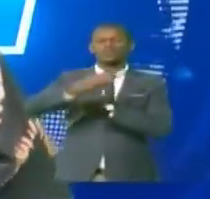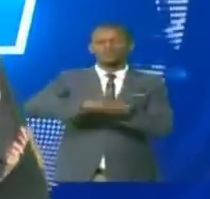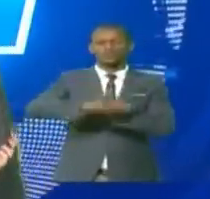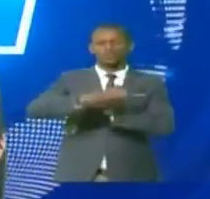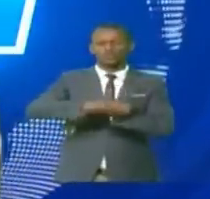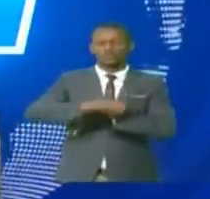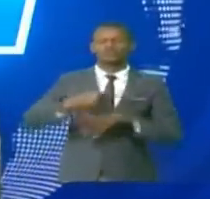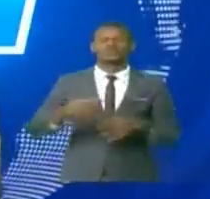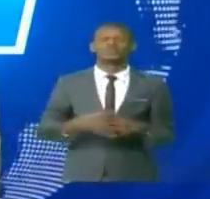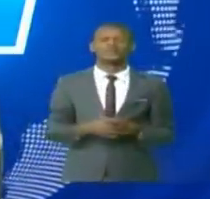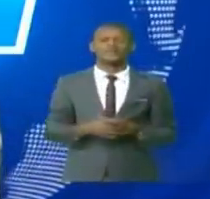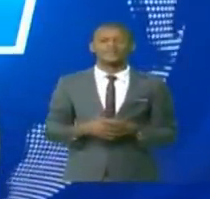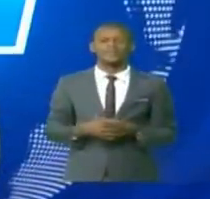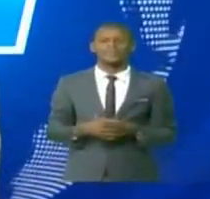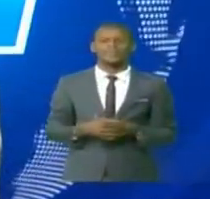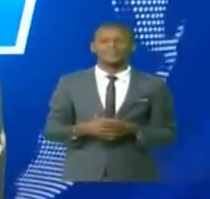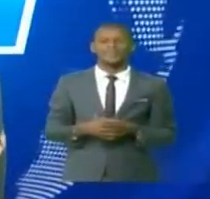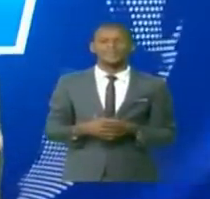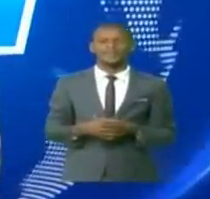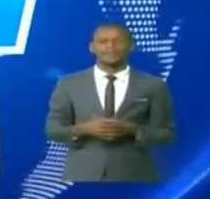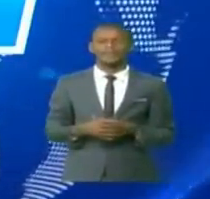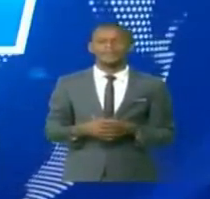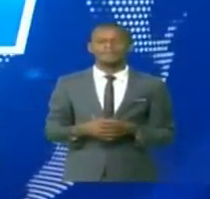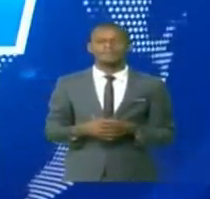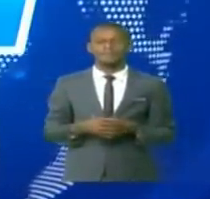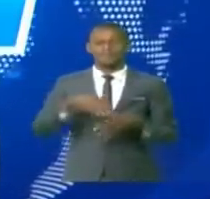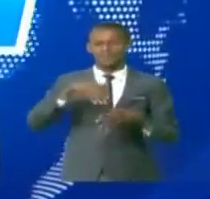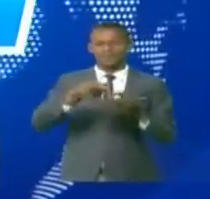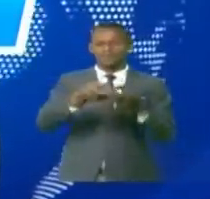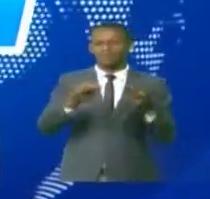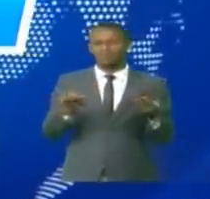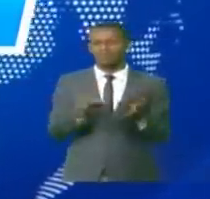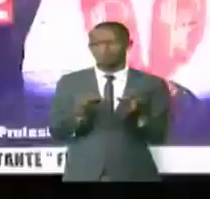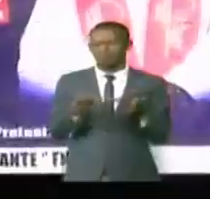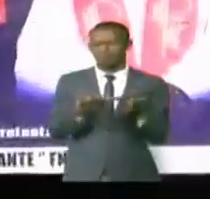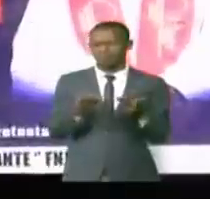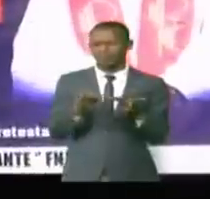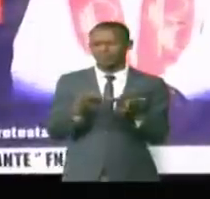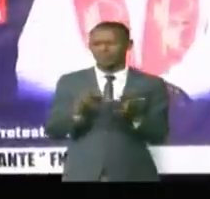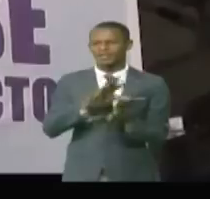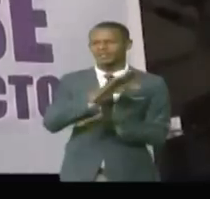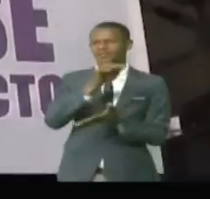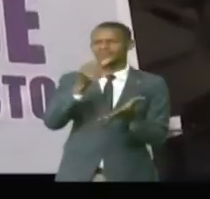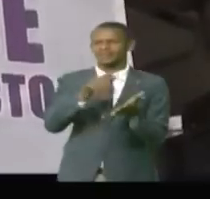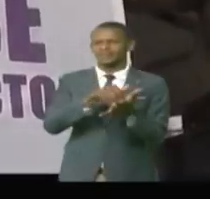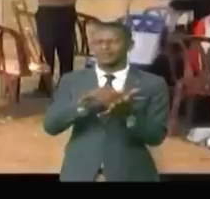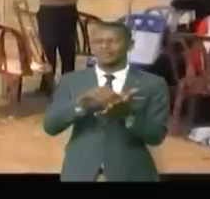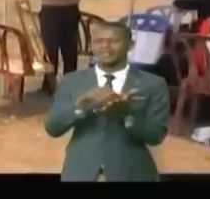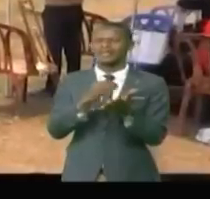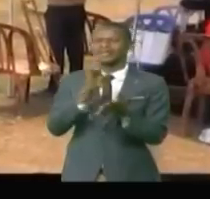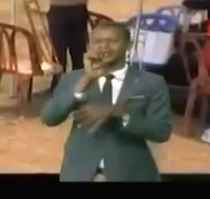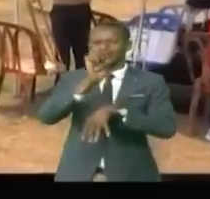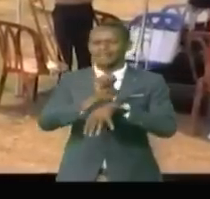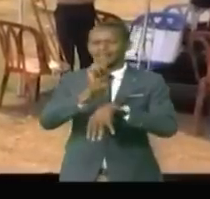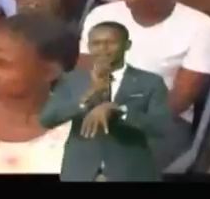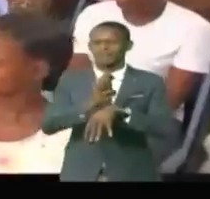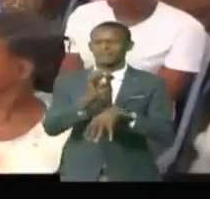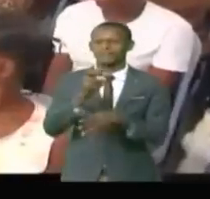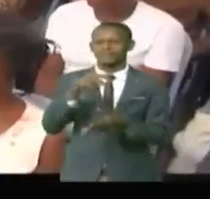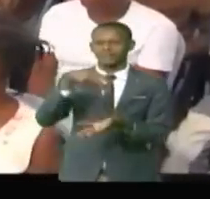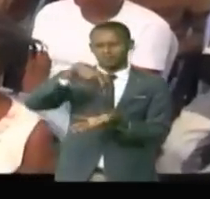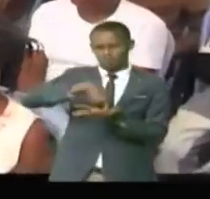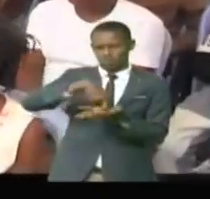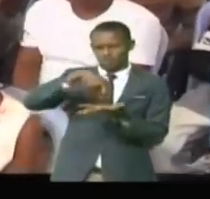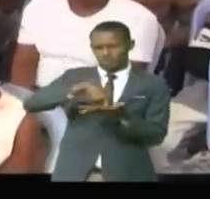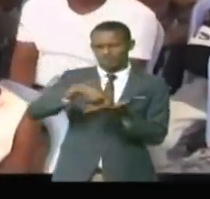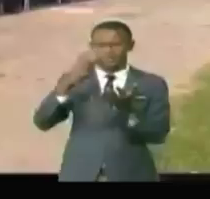C'était à l'esplanade de la cathédrale du centenaire protestant de Kinshasa. Cette activité festive de la jeunesse protestante va